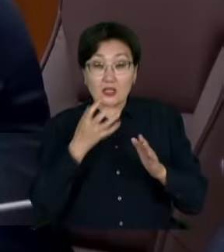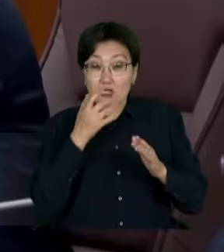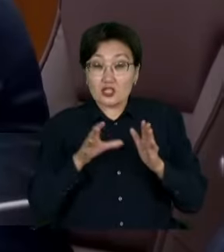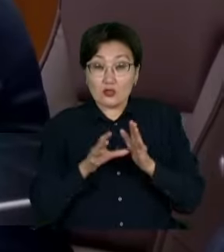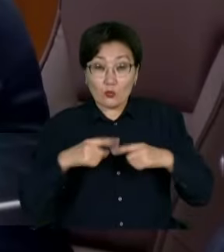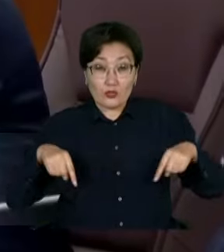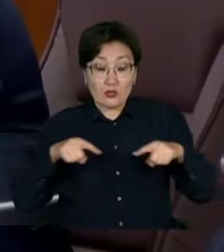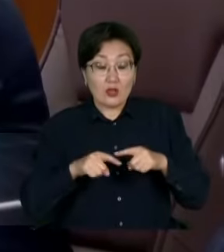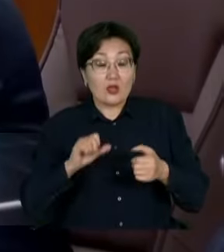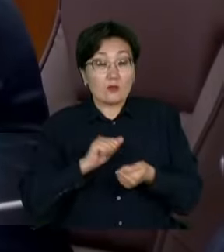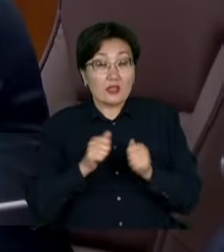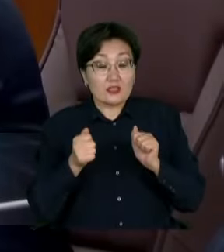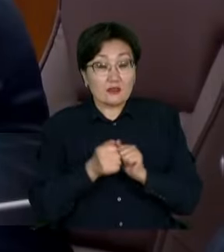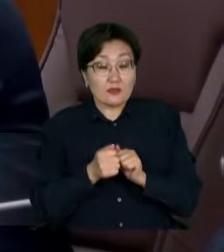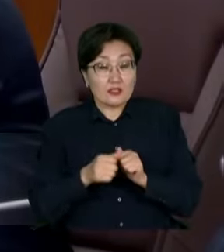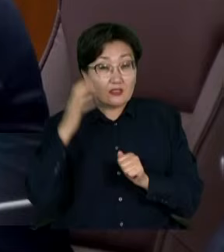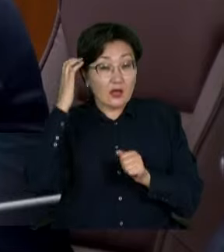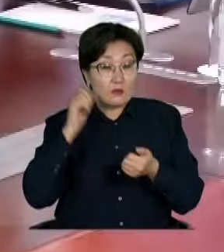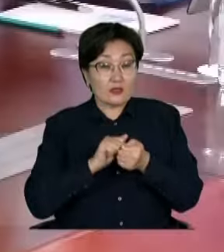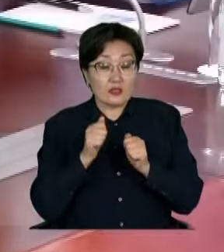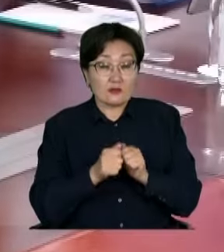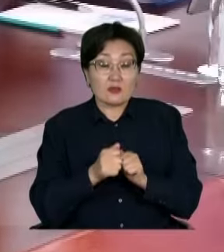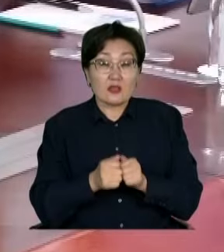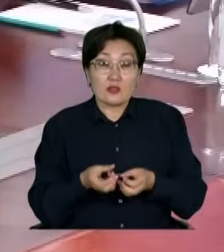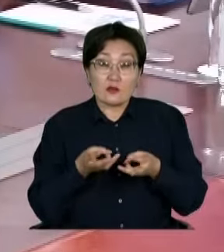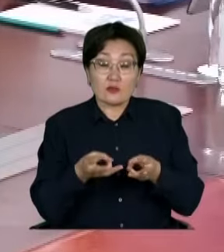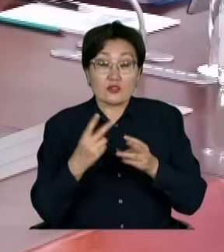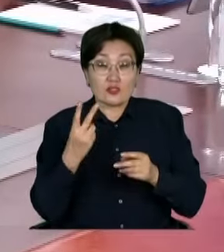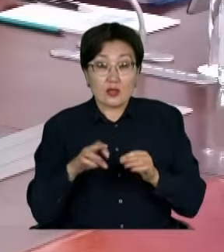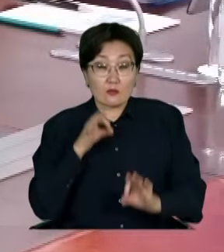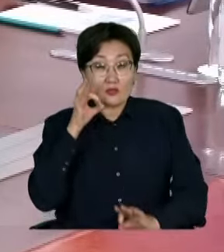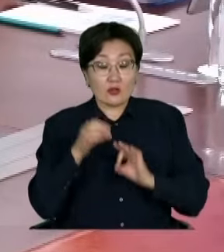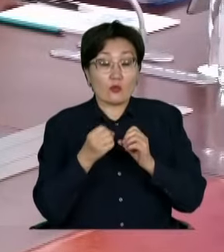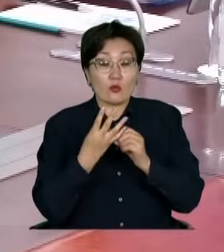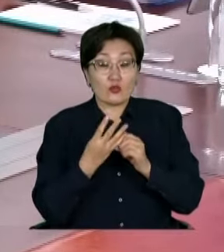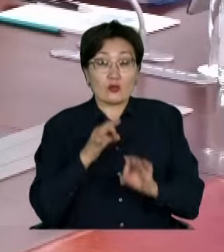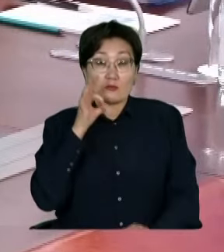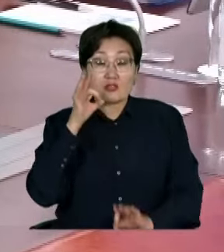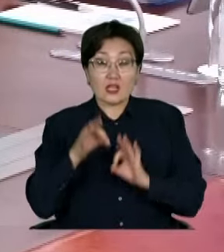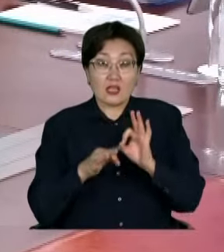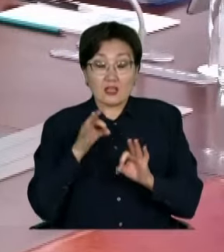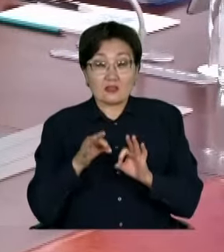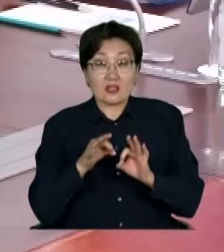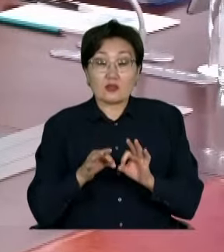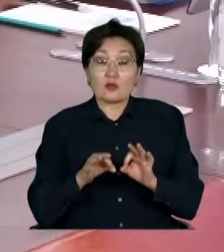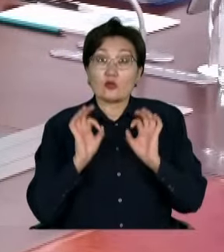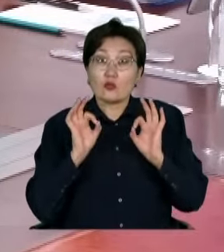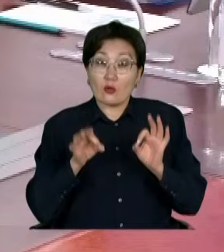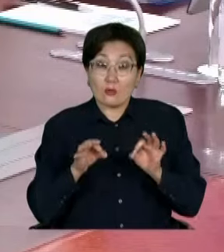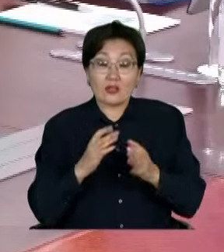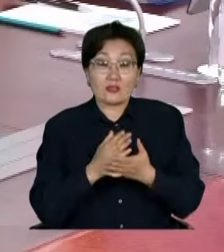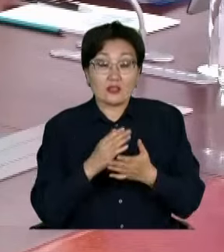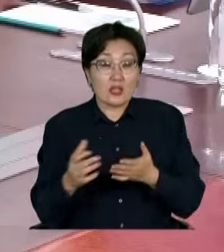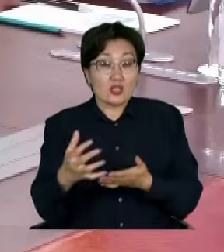орталығына көмір көру 20 тәулік нормадан 14 тәулік қана құрайды.